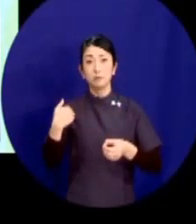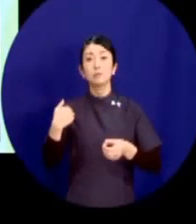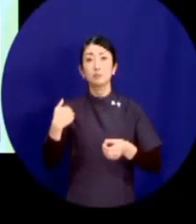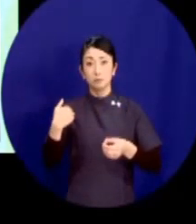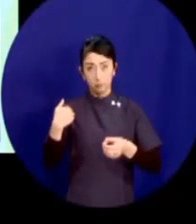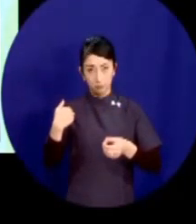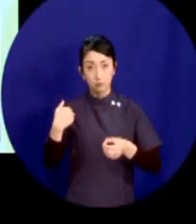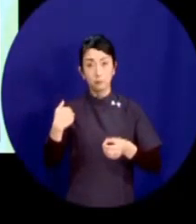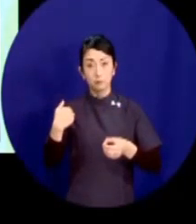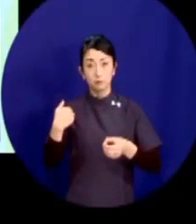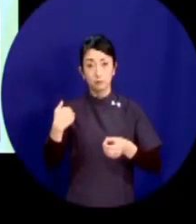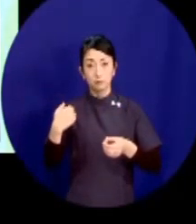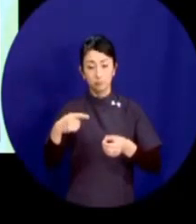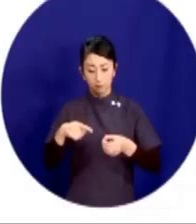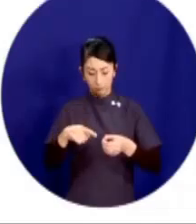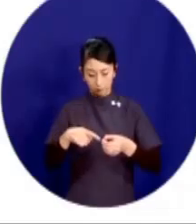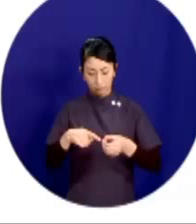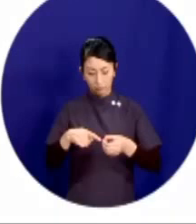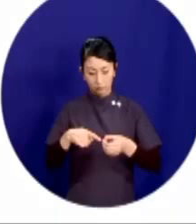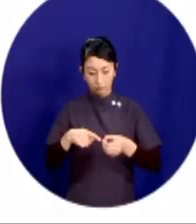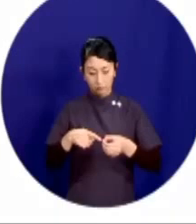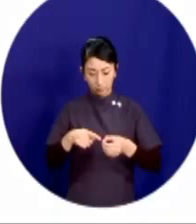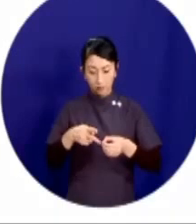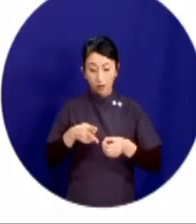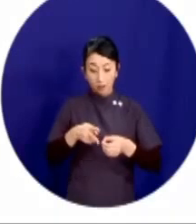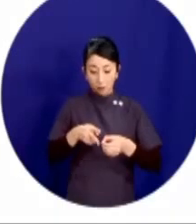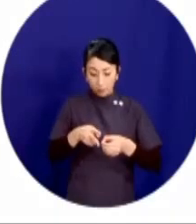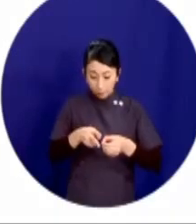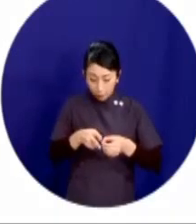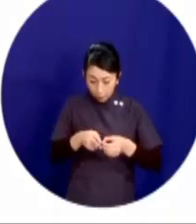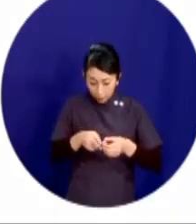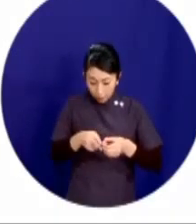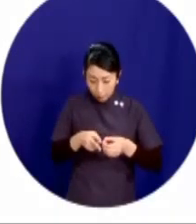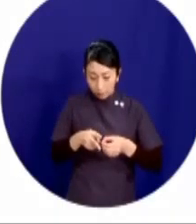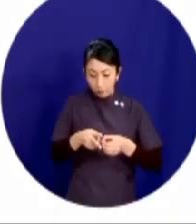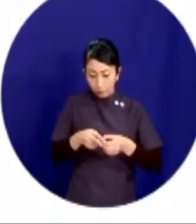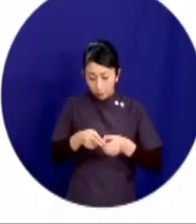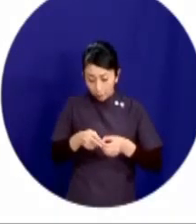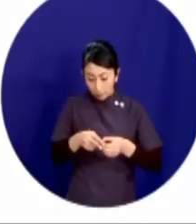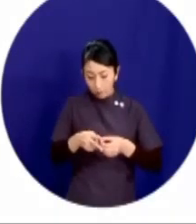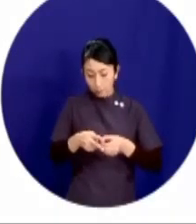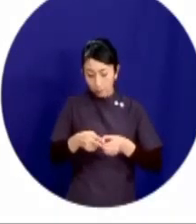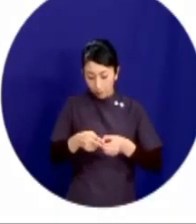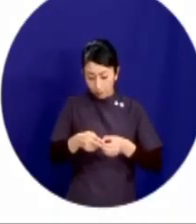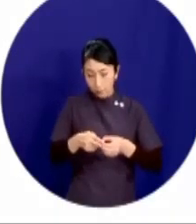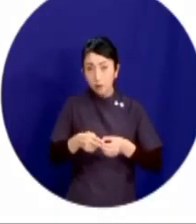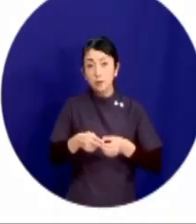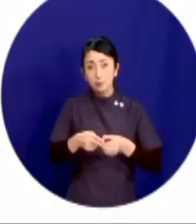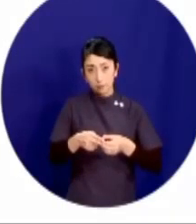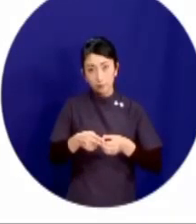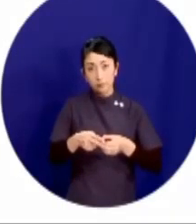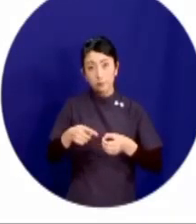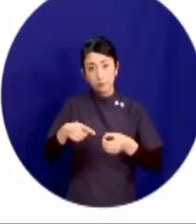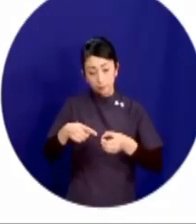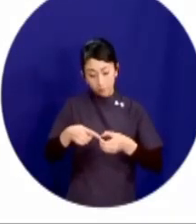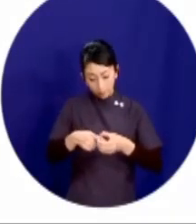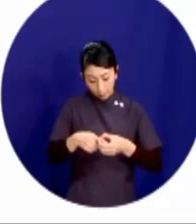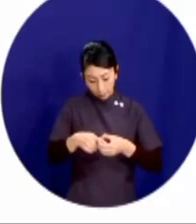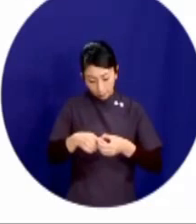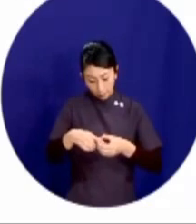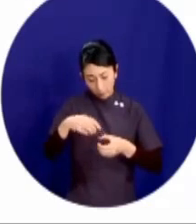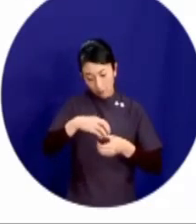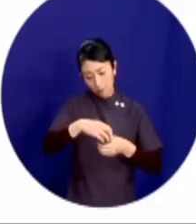教えてくれています。そしてこの腫瘍の表面を切ることによって内部に到